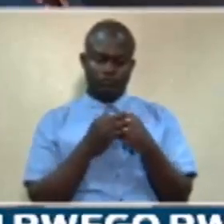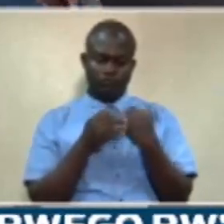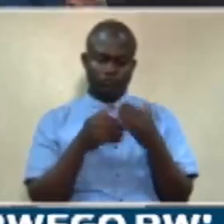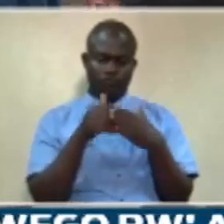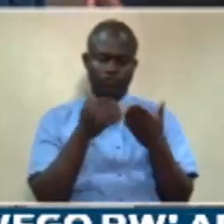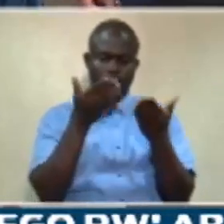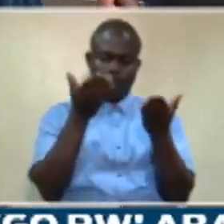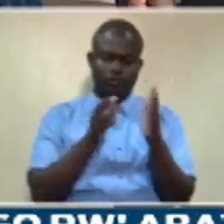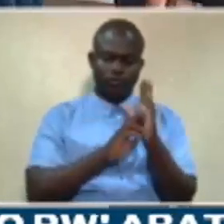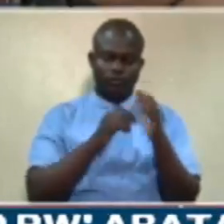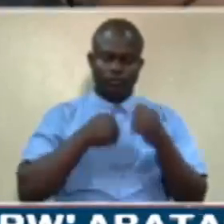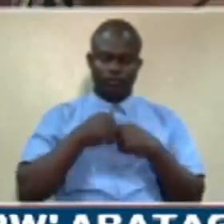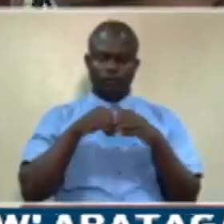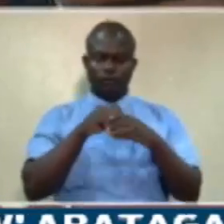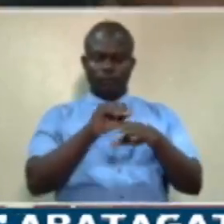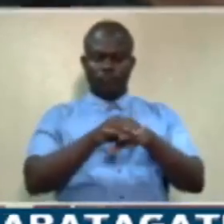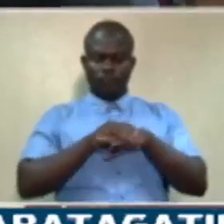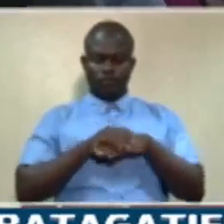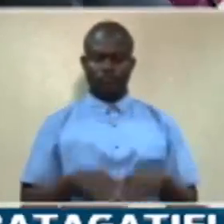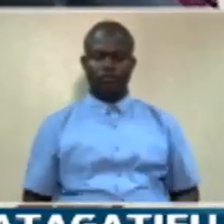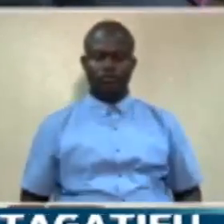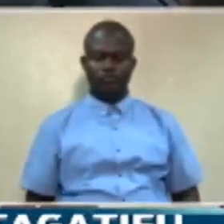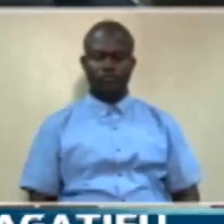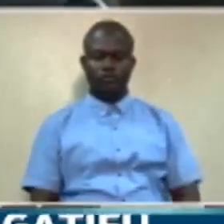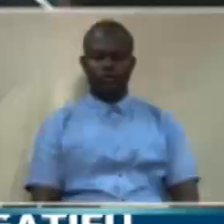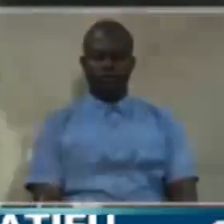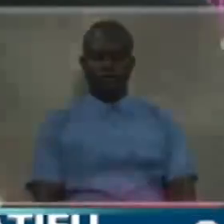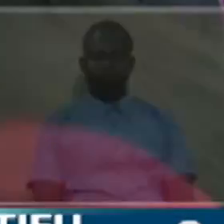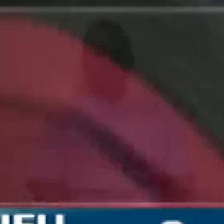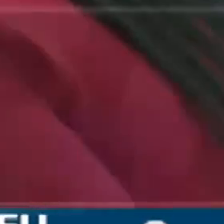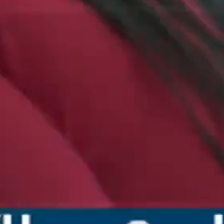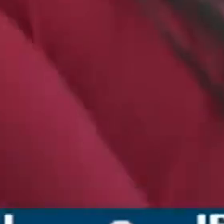akaba agiye guhagararira u Rwanda mu Bwongereza. Kwizera Bosco mu mujyi wa Kigali.